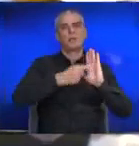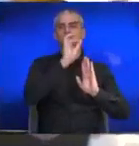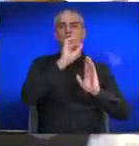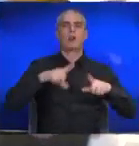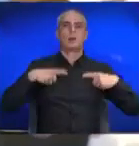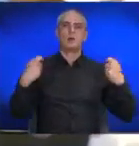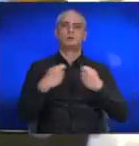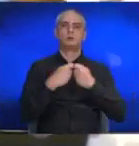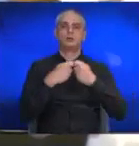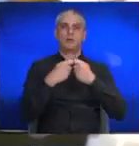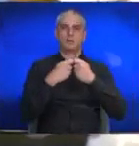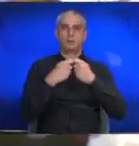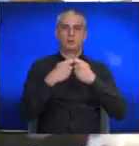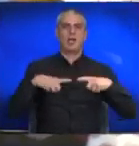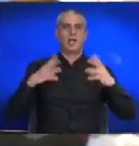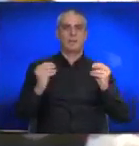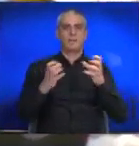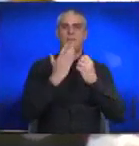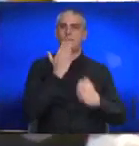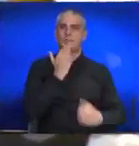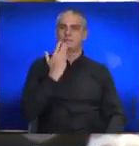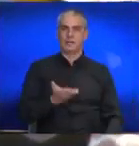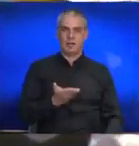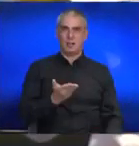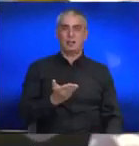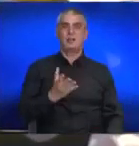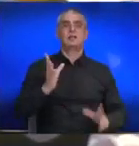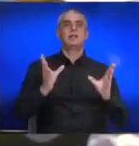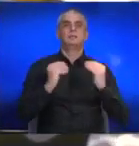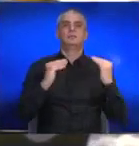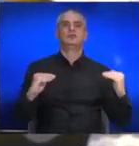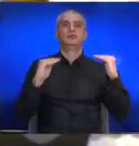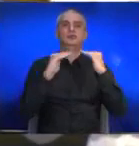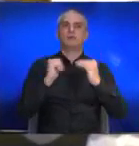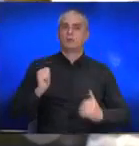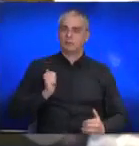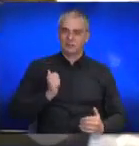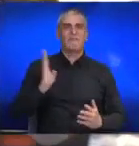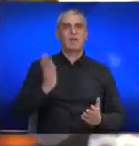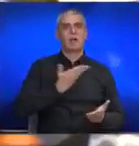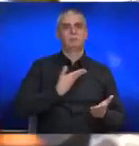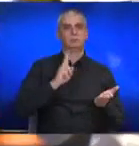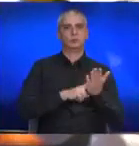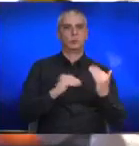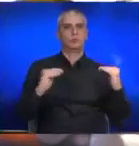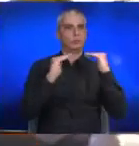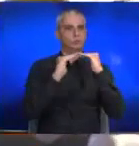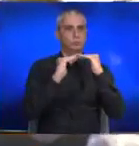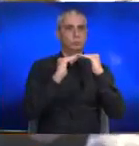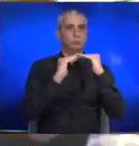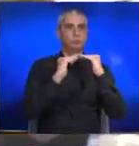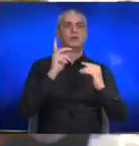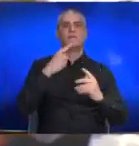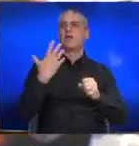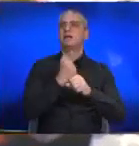דו-קיום ושותפות חיים עם בני ישראל, באמצעות שוויון בנטל ובזכויות, ושהישגיה